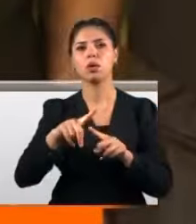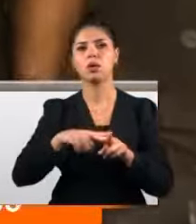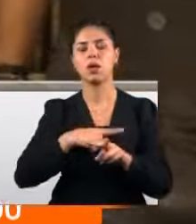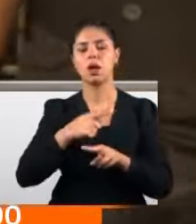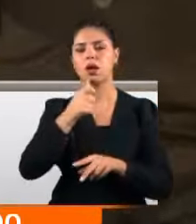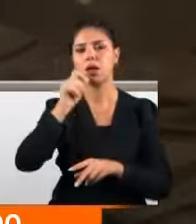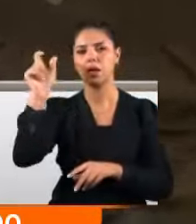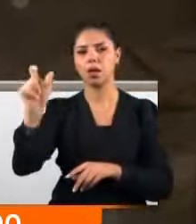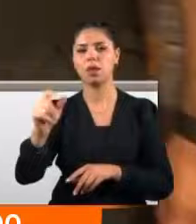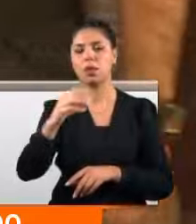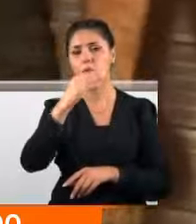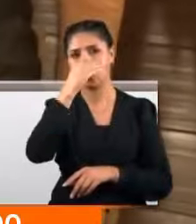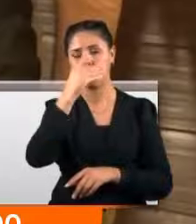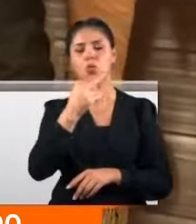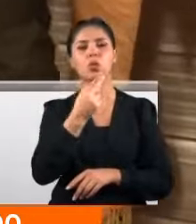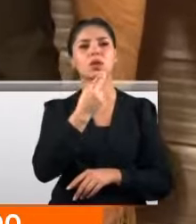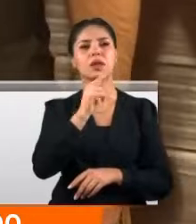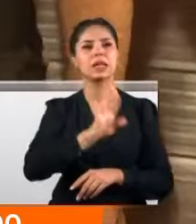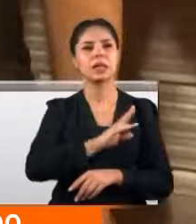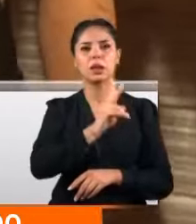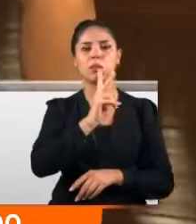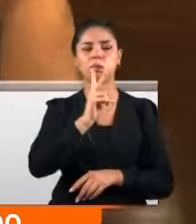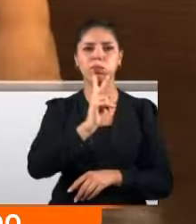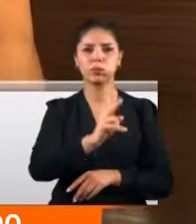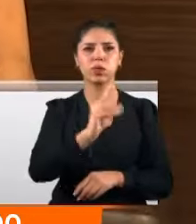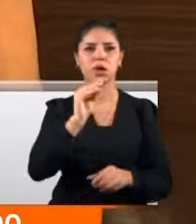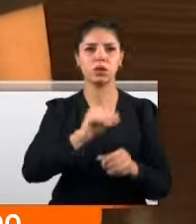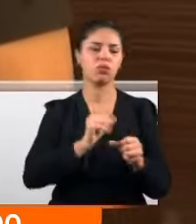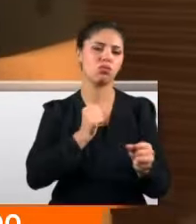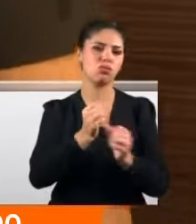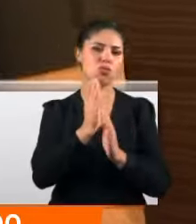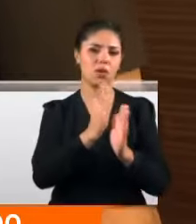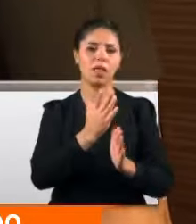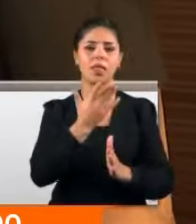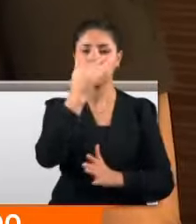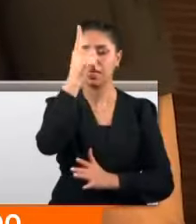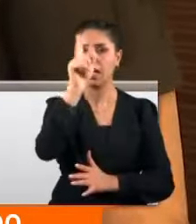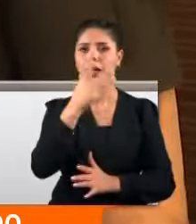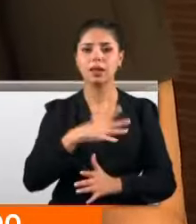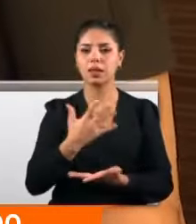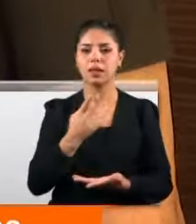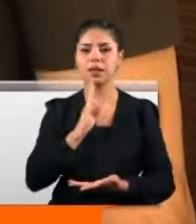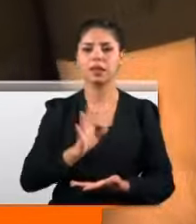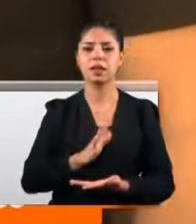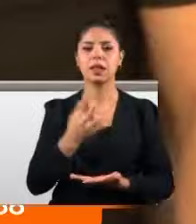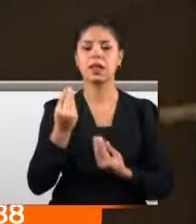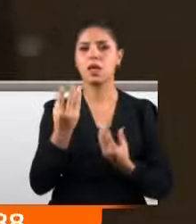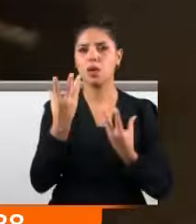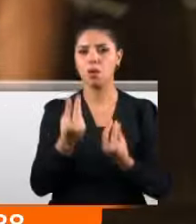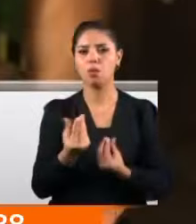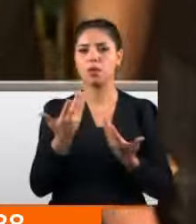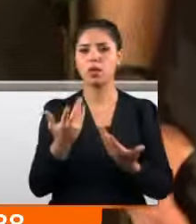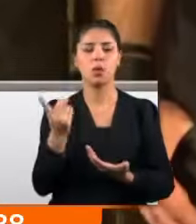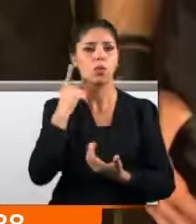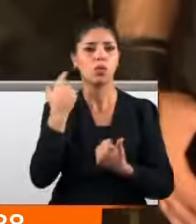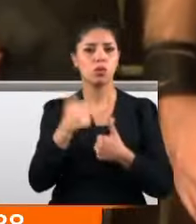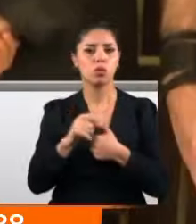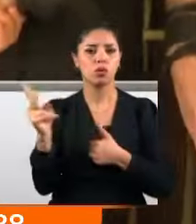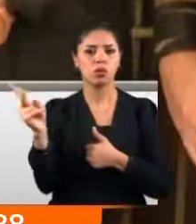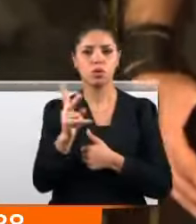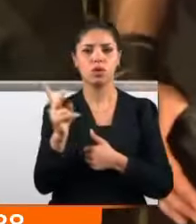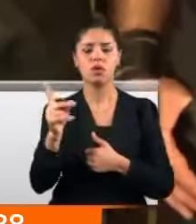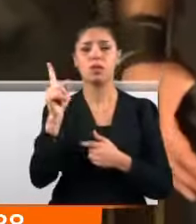olan kızları Melek Bal için mücadeleyi sürdürüyor. Tek dilekleri kızlarının iyileşmesi. Ancak ünlü çift ilk günden bu